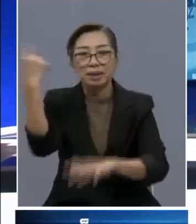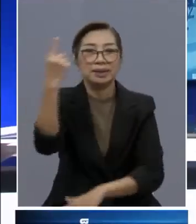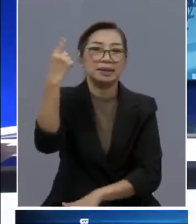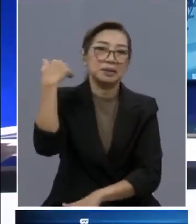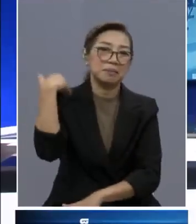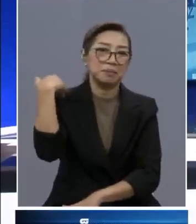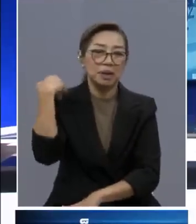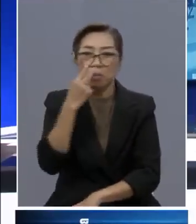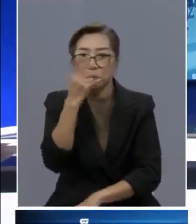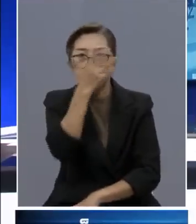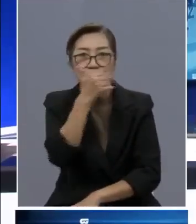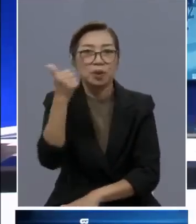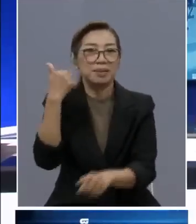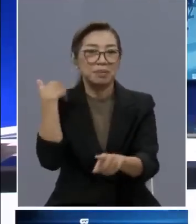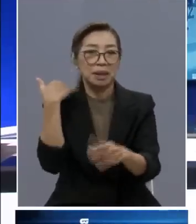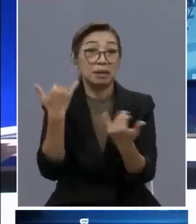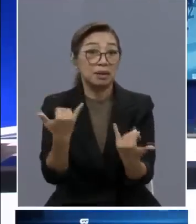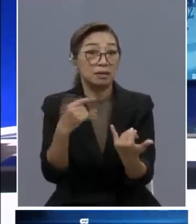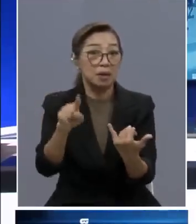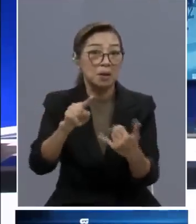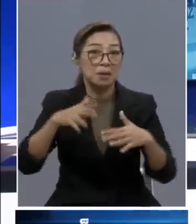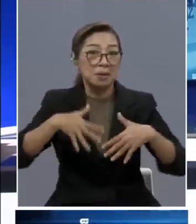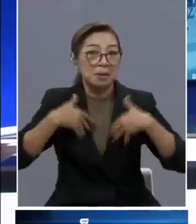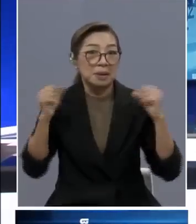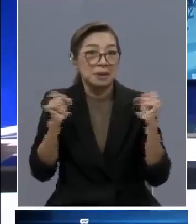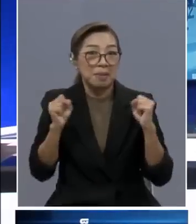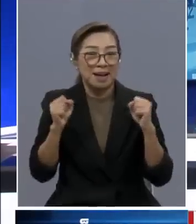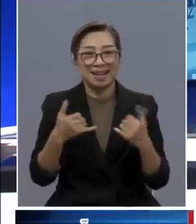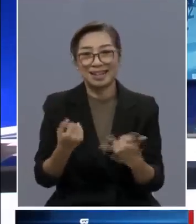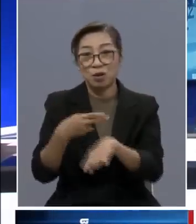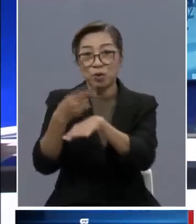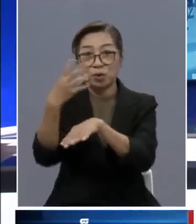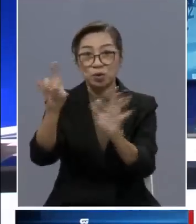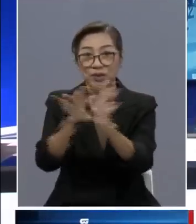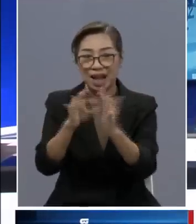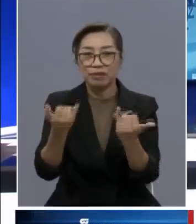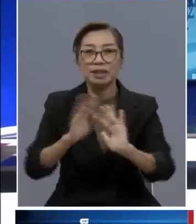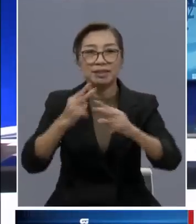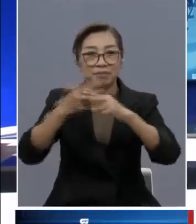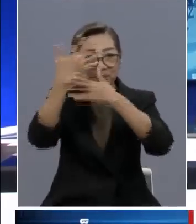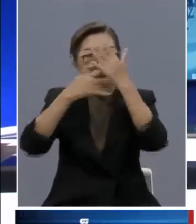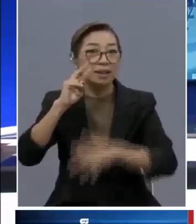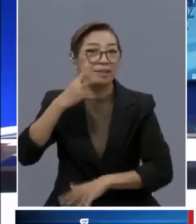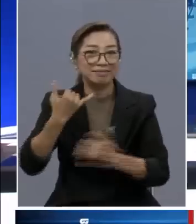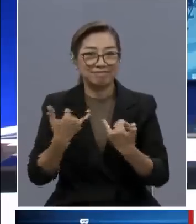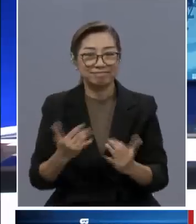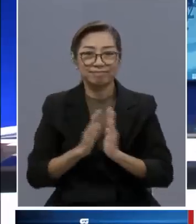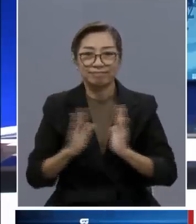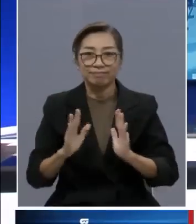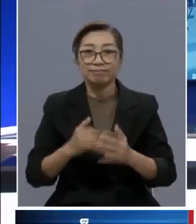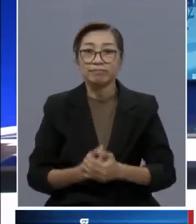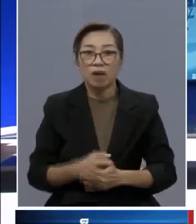เที่ยวชมความสวยงามแล้วเห็นว่าบรรยากาศนี่เย็นสบายเลยทีเดียวนะครับลาไปด้วยภาพนี้นะครับขอบคุณอาจารย์ล่ามนะครับอาจารย์จันทราสุขสัจธ